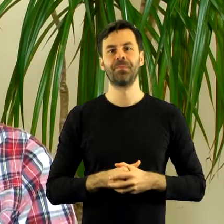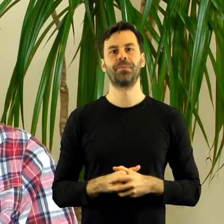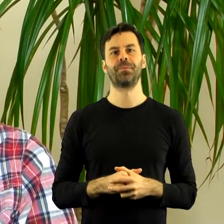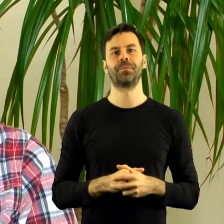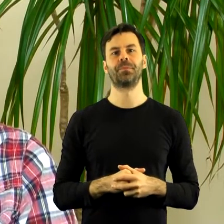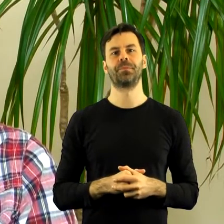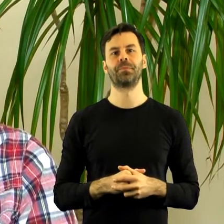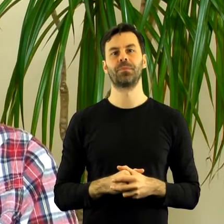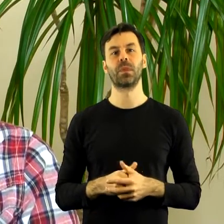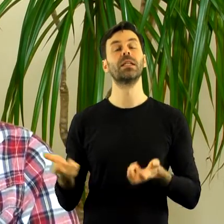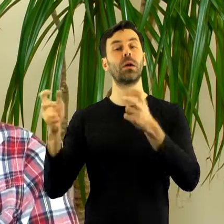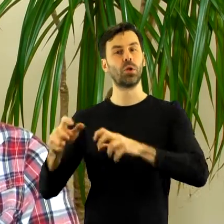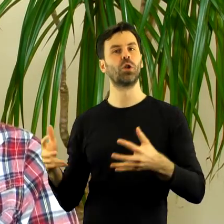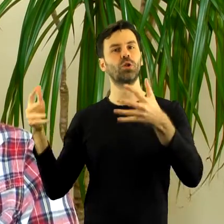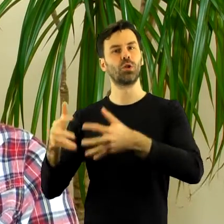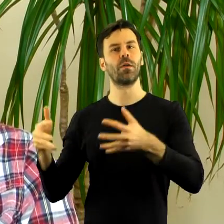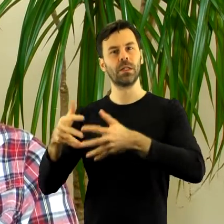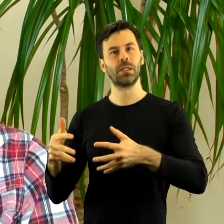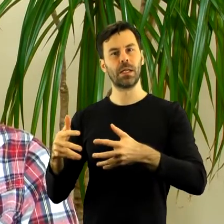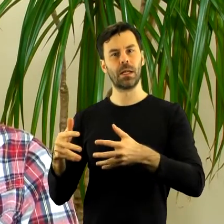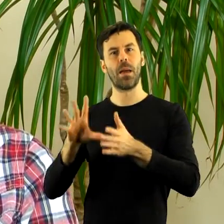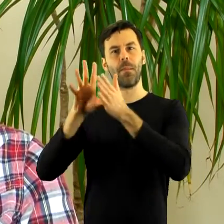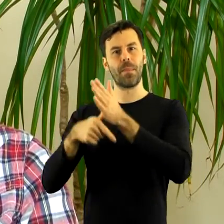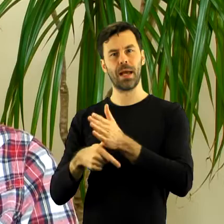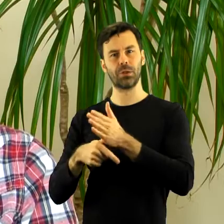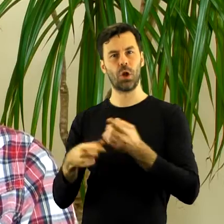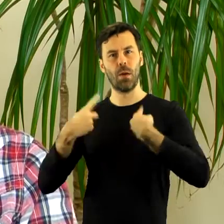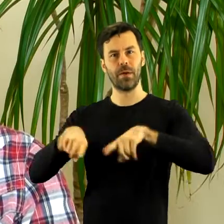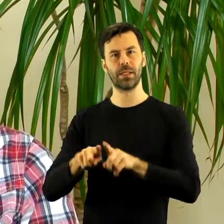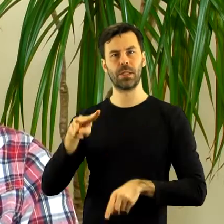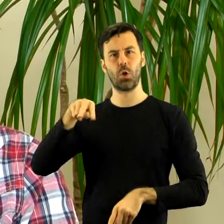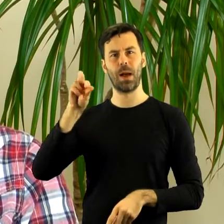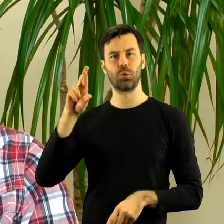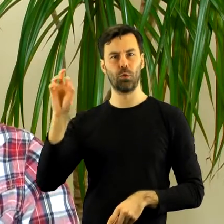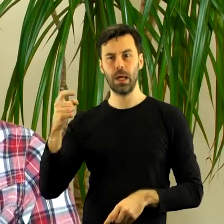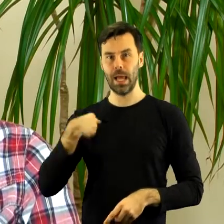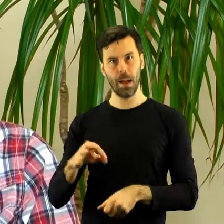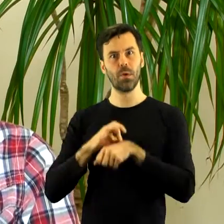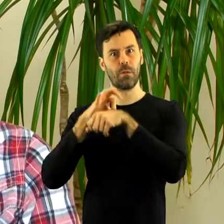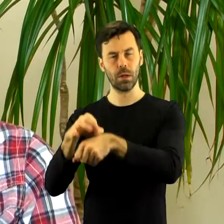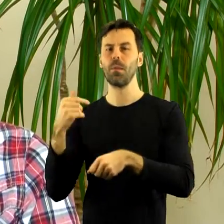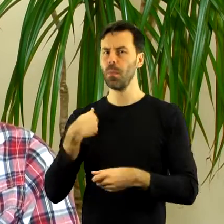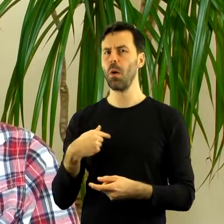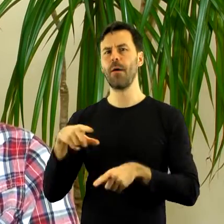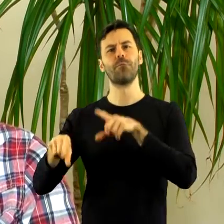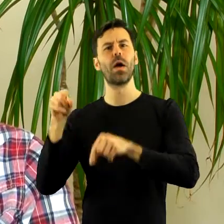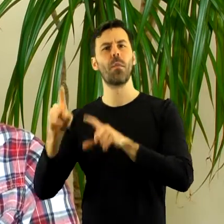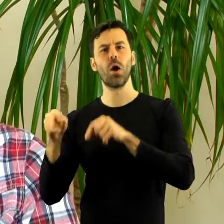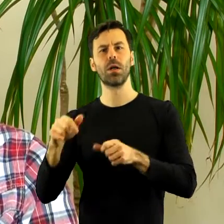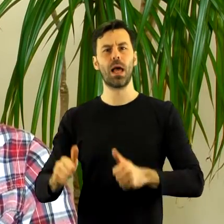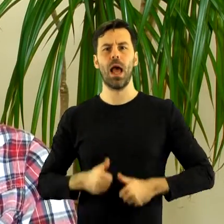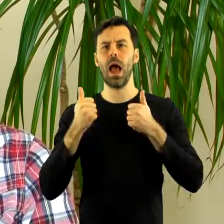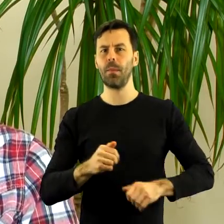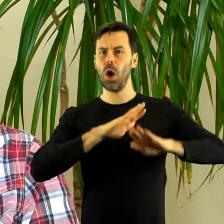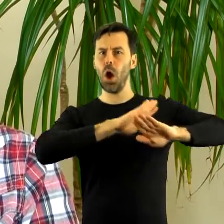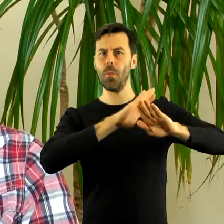i lepszą pozycję. Zawiązaliśmy stowarzyszenie Miasto Obywatelskie Lubartów. Prowadziłam. Doszło do organizacji